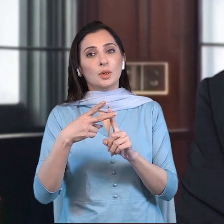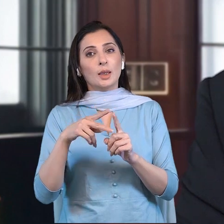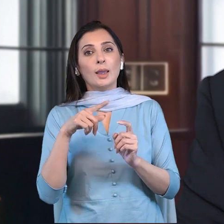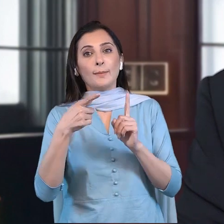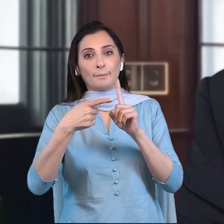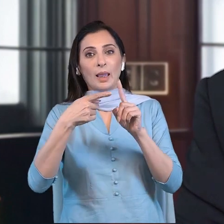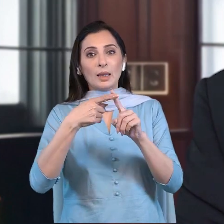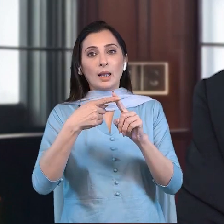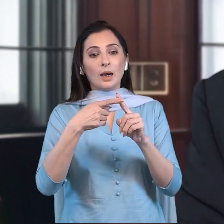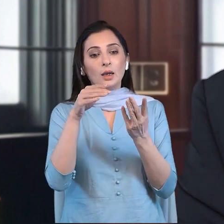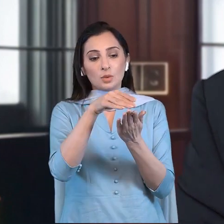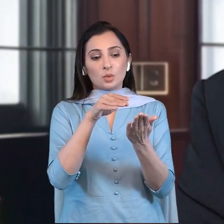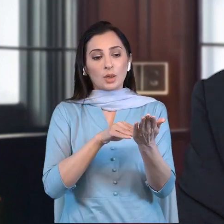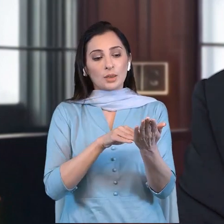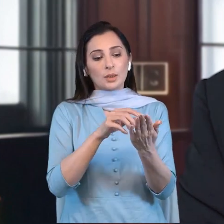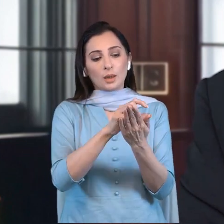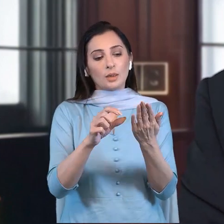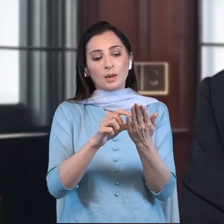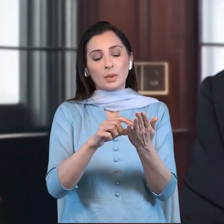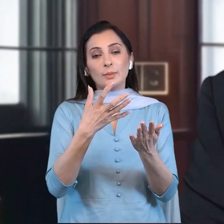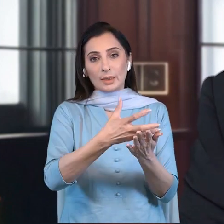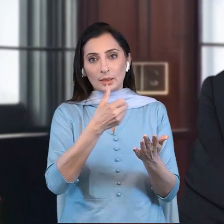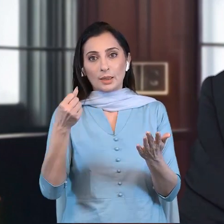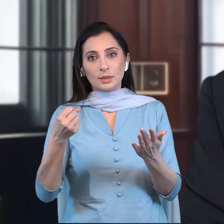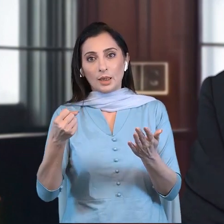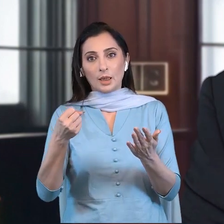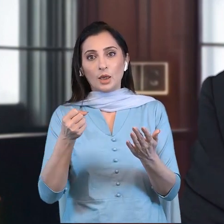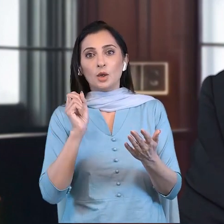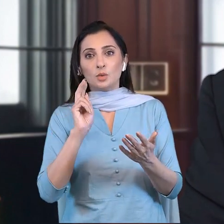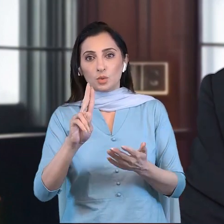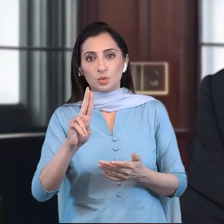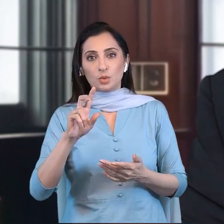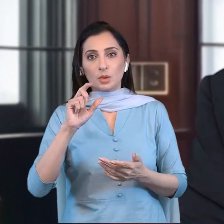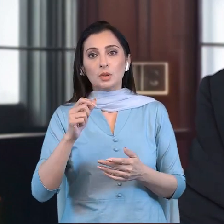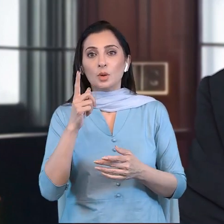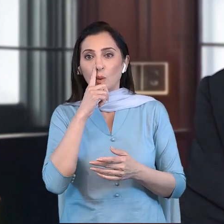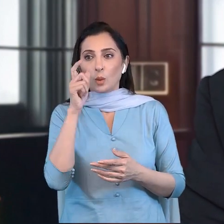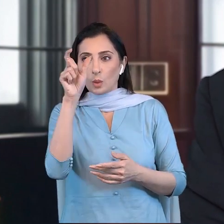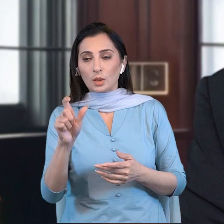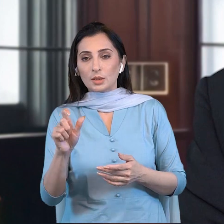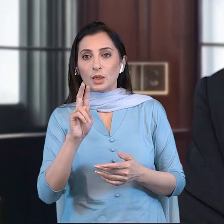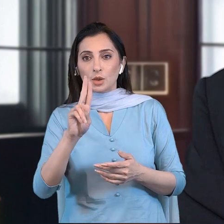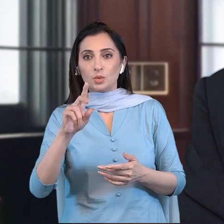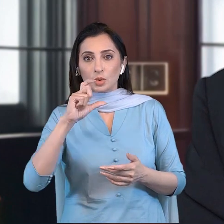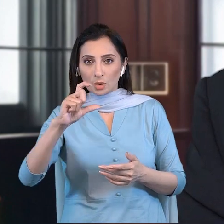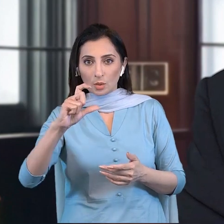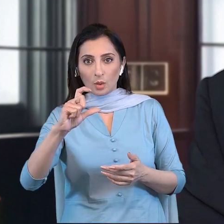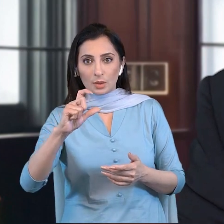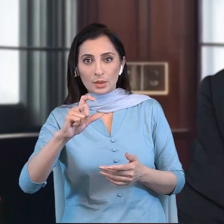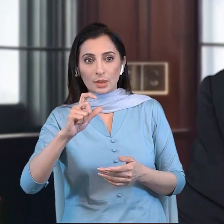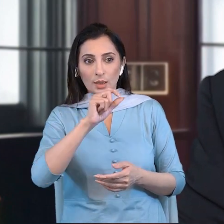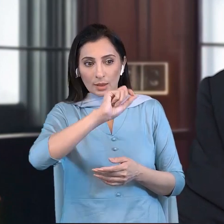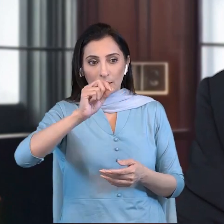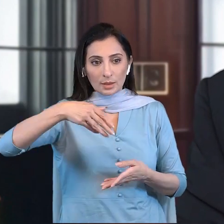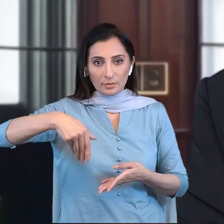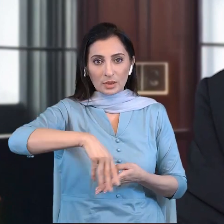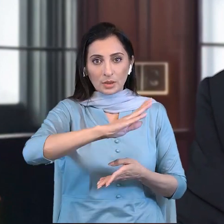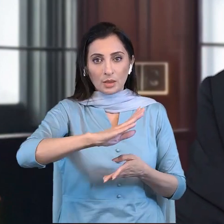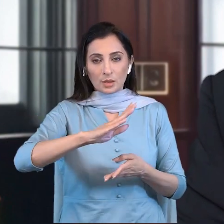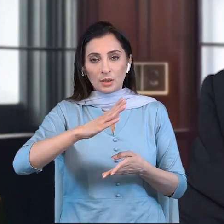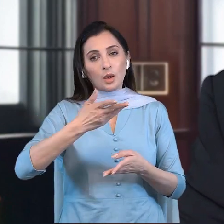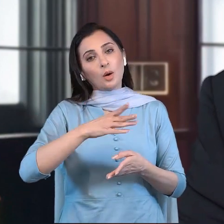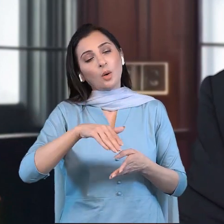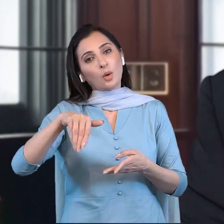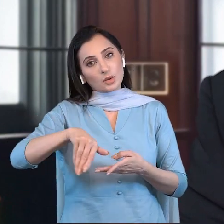کر دیں گی. وہ 3 مہینے کے 3 نوٹس ہوتے ہیں. اور اگر وہ رائٹ نہیں دیا گیا ہوگا نکاح نامے کے